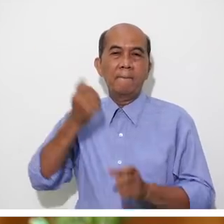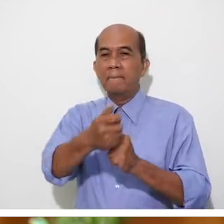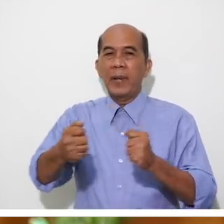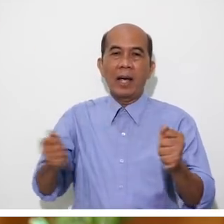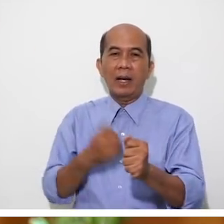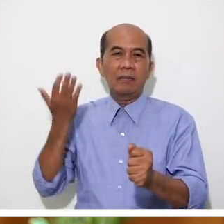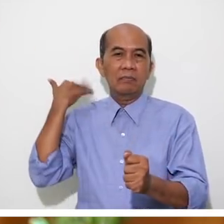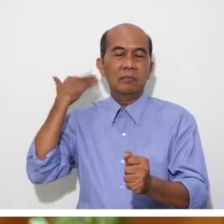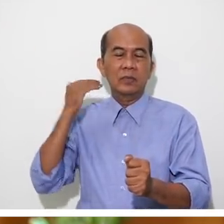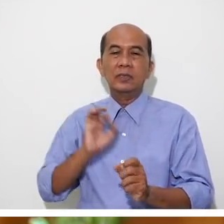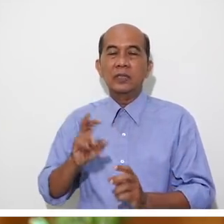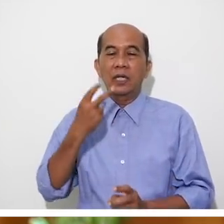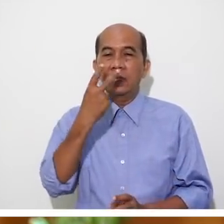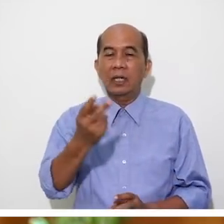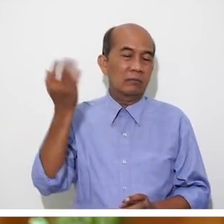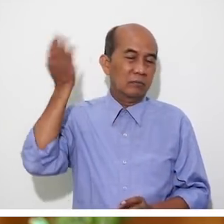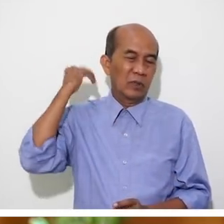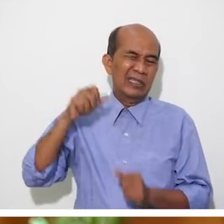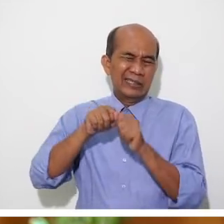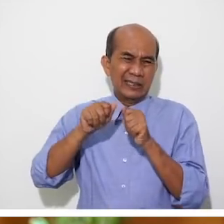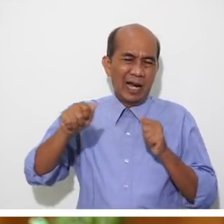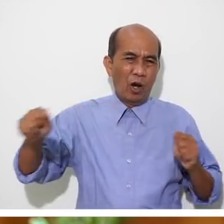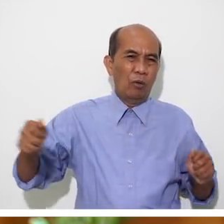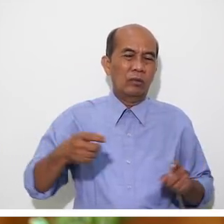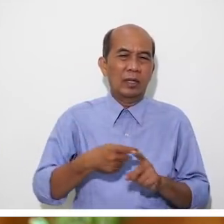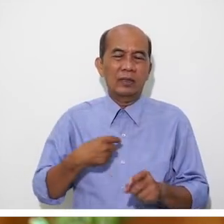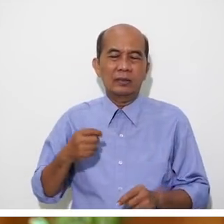Jangan nengok ke masa lalumu yang jauh dari Tuhan.